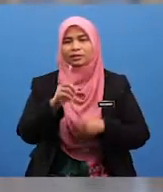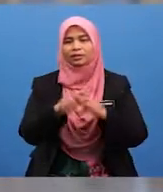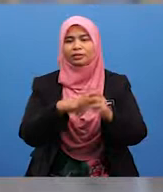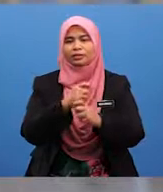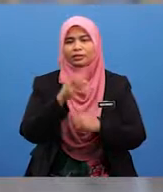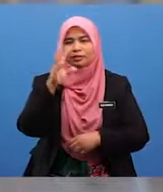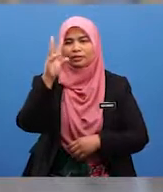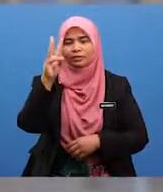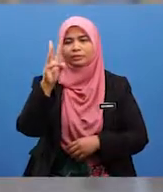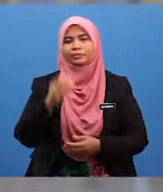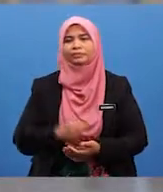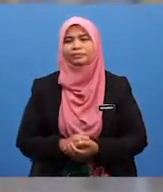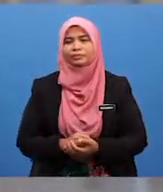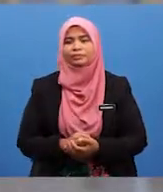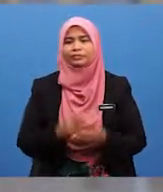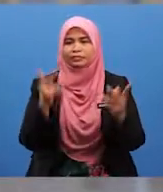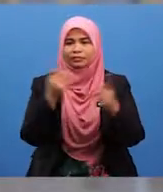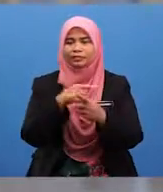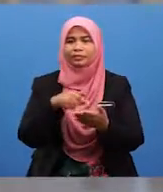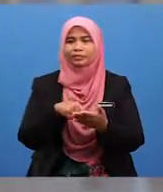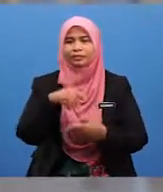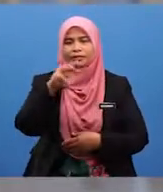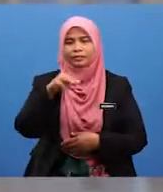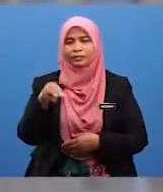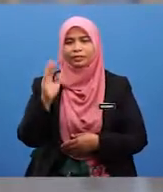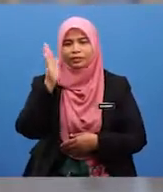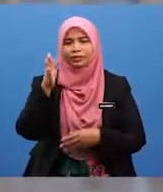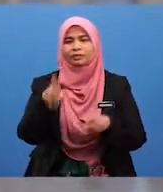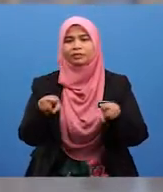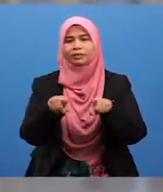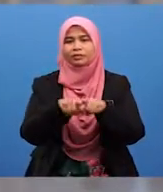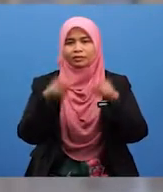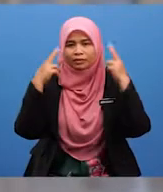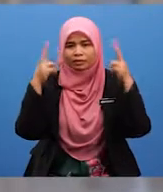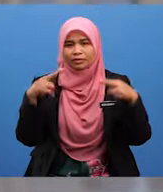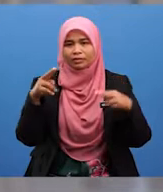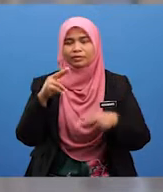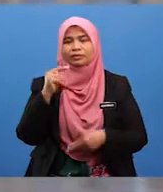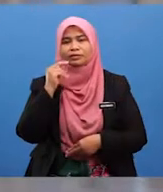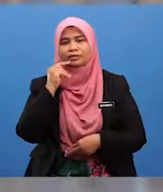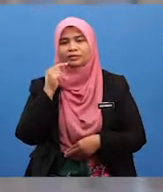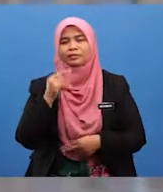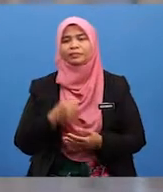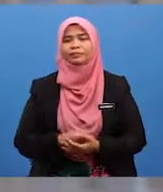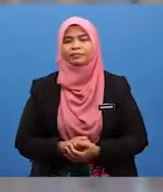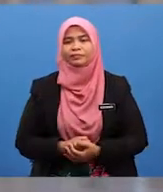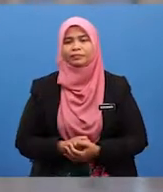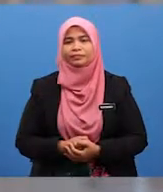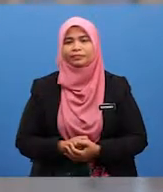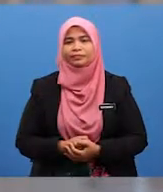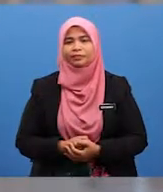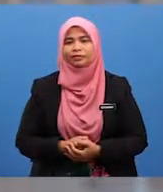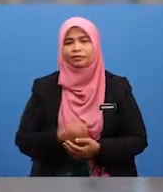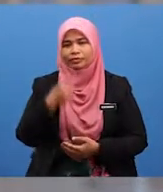6. Kali ini, murid-murid akan bersama Ustazah, Ustazah Nurul Yakin binti Supeni